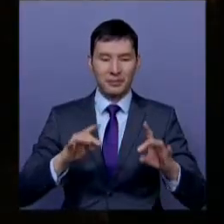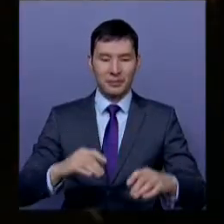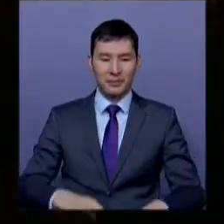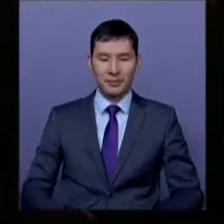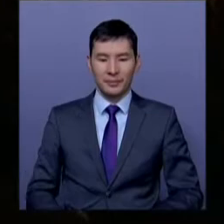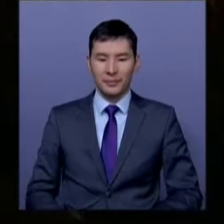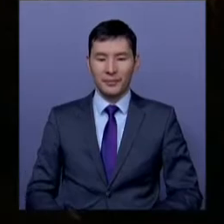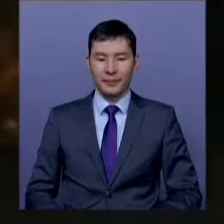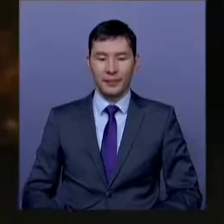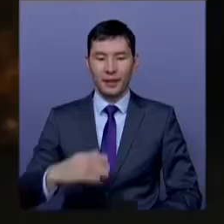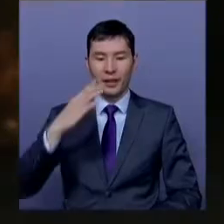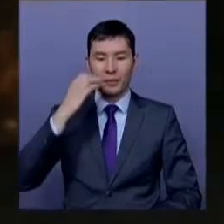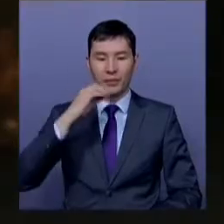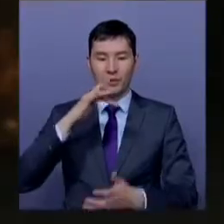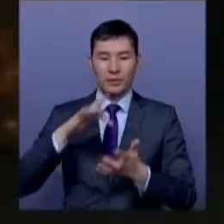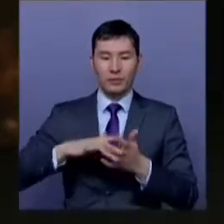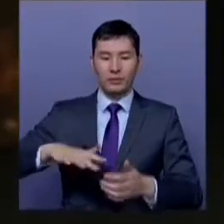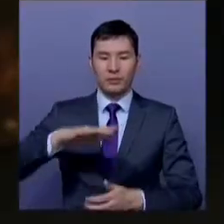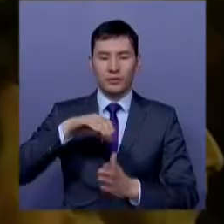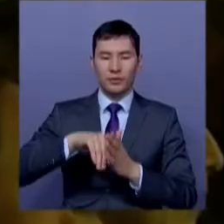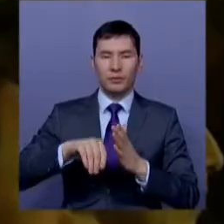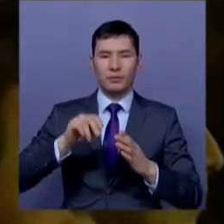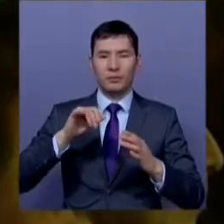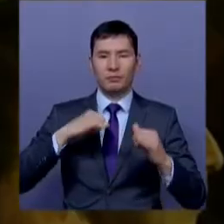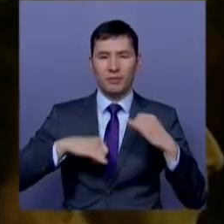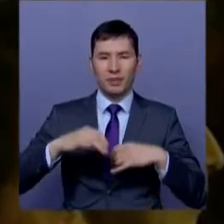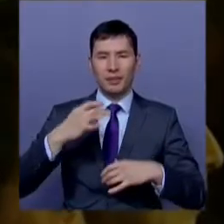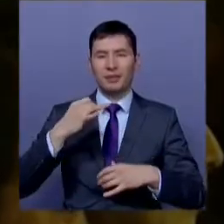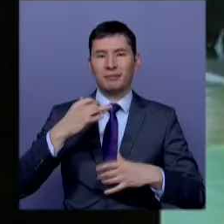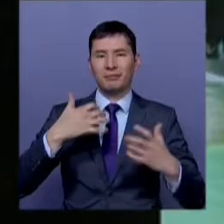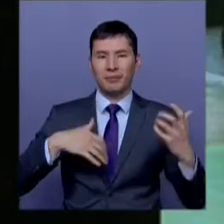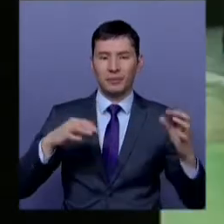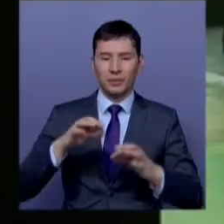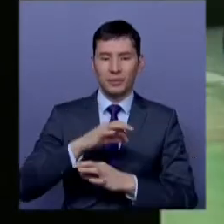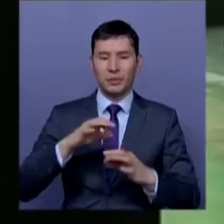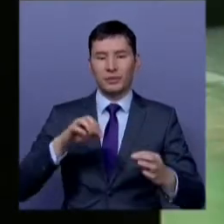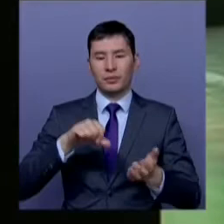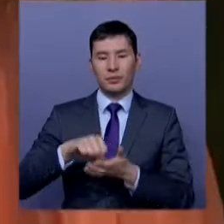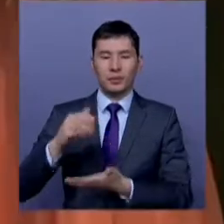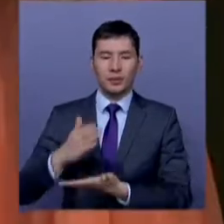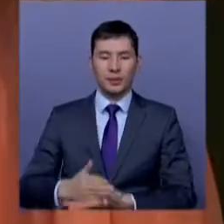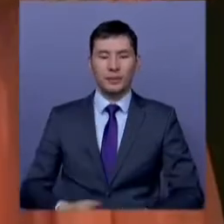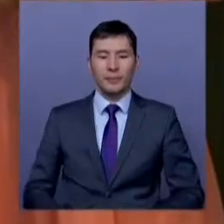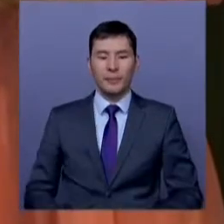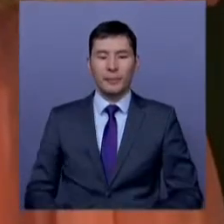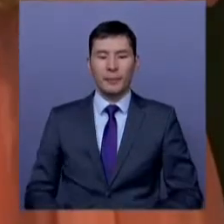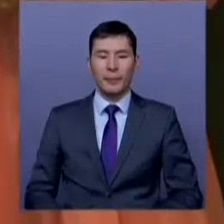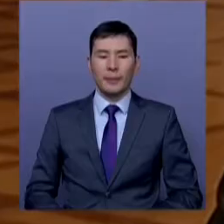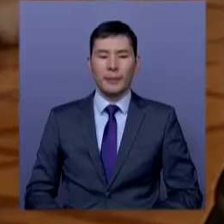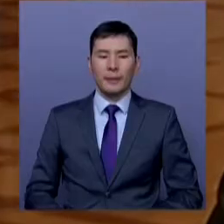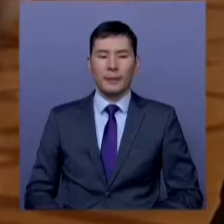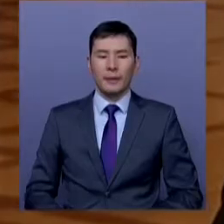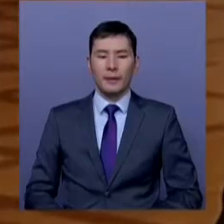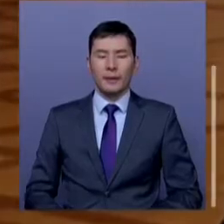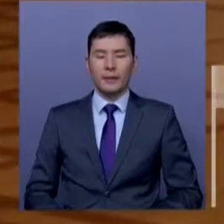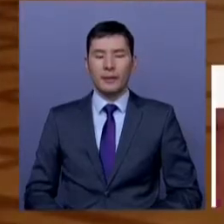Шараға Алматы қаласы мен облысының ұстаздары да қатысты. Олар жастарға үлгі боларлық әдеби кештің маңыздылығын ерекше атап өтті.